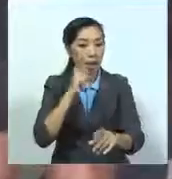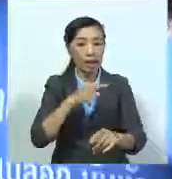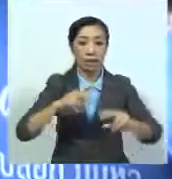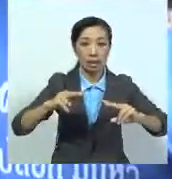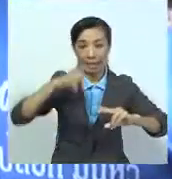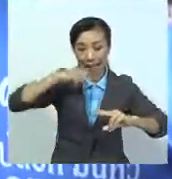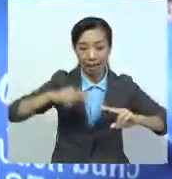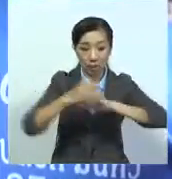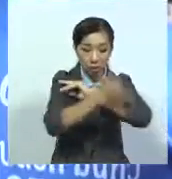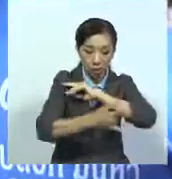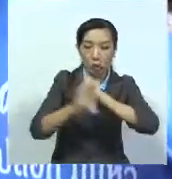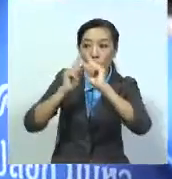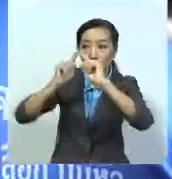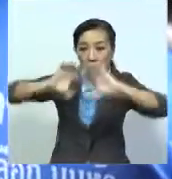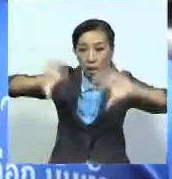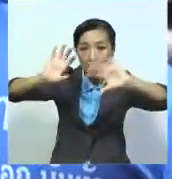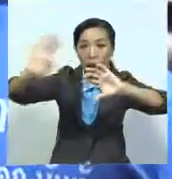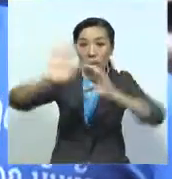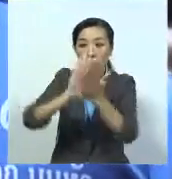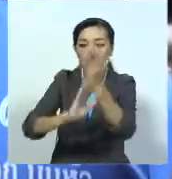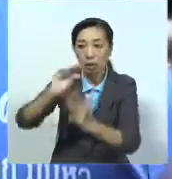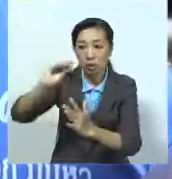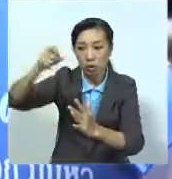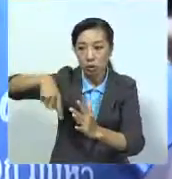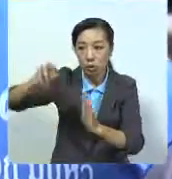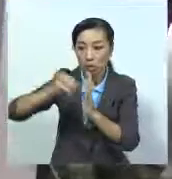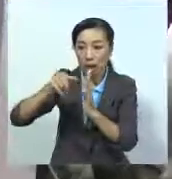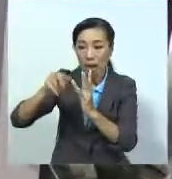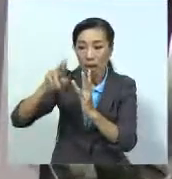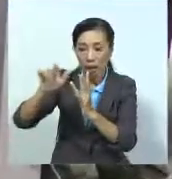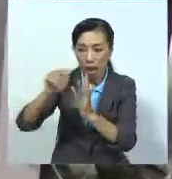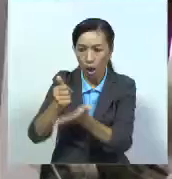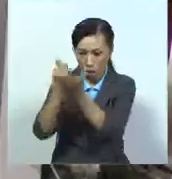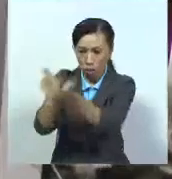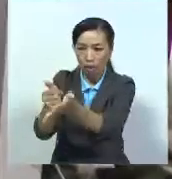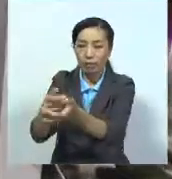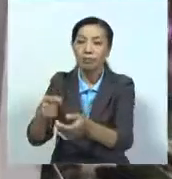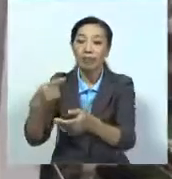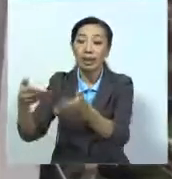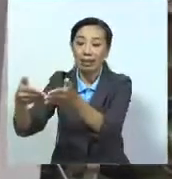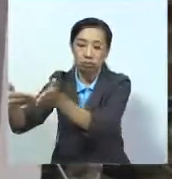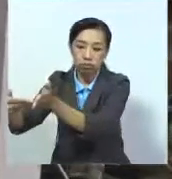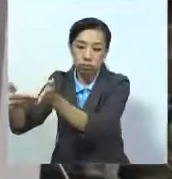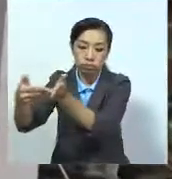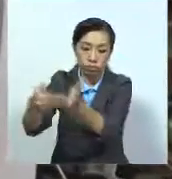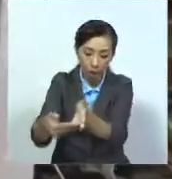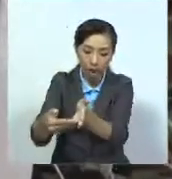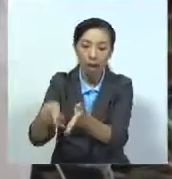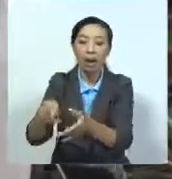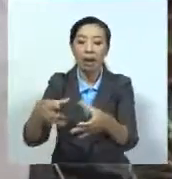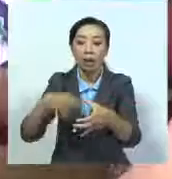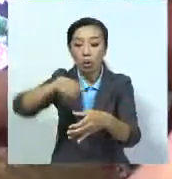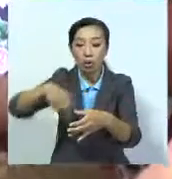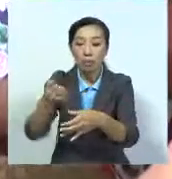จนช่วยเหลือแล้วก็นำลูกเรือเนี่ยขึ้นฝั่งมาได้และเดินทางกลับถึงประเทศไทยจากการตรวจสอบพบว่านอกจาก18ค